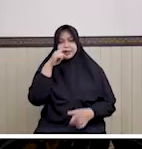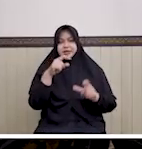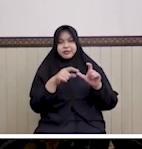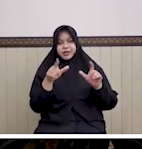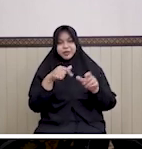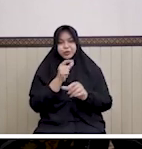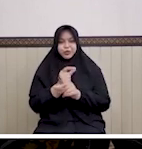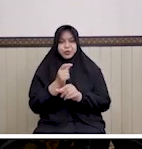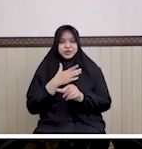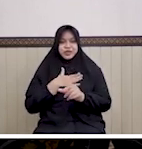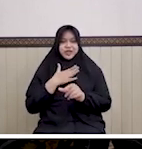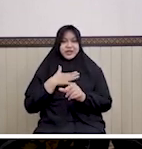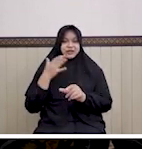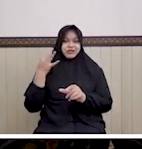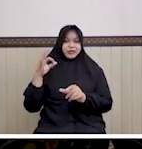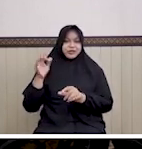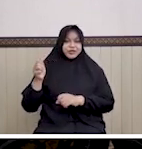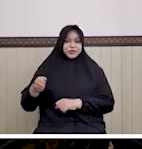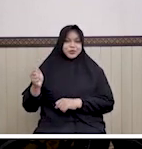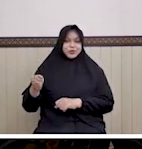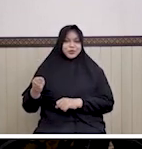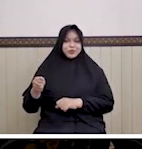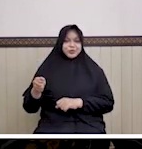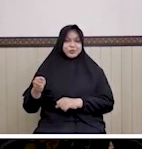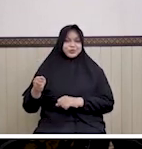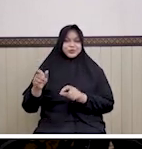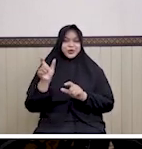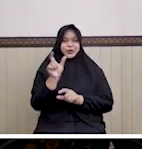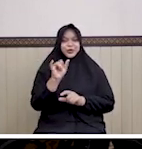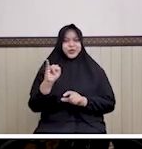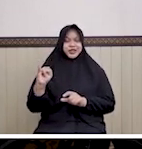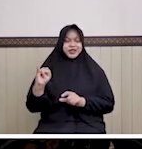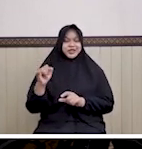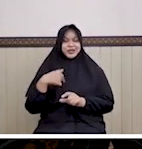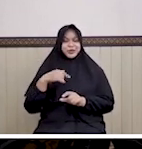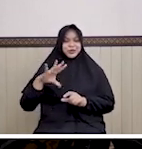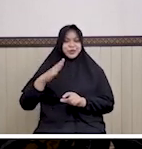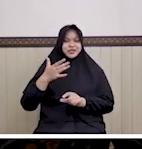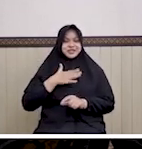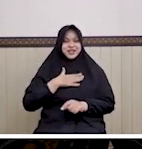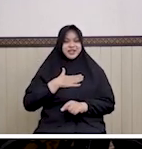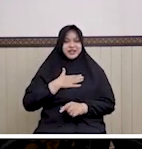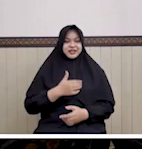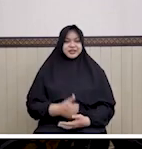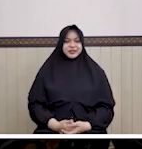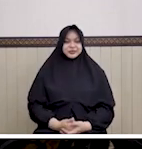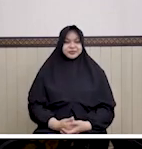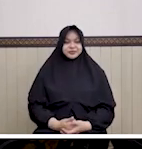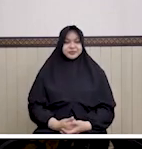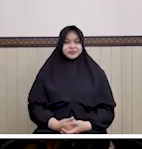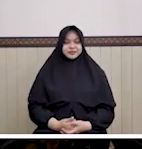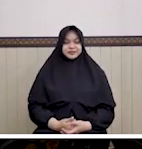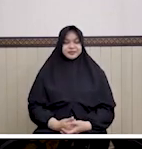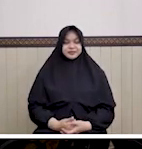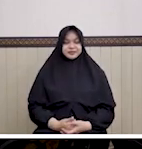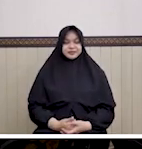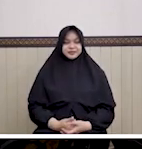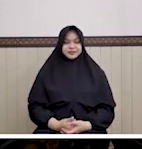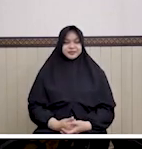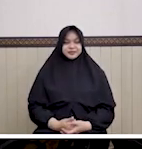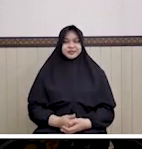di Fakultas Hukum UI itu desain saya hahaha woi